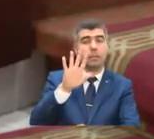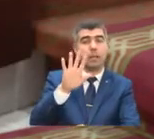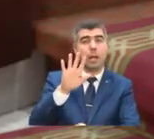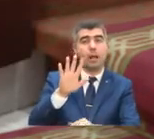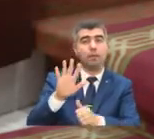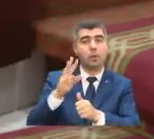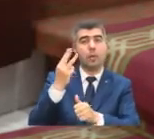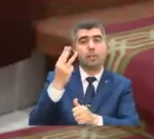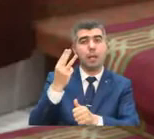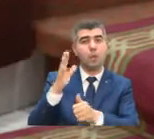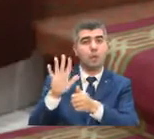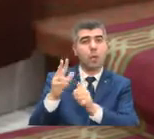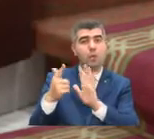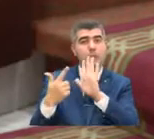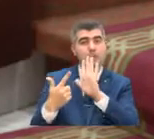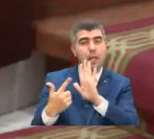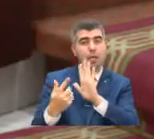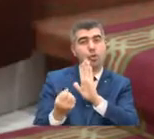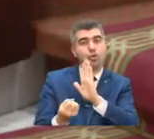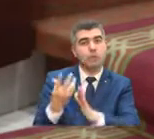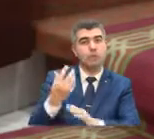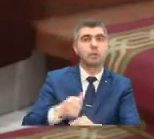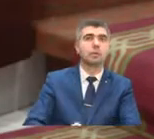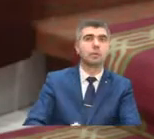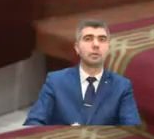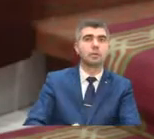52376 منصب شغل جديد،